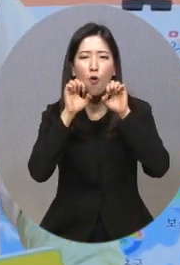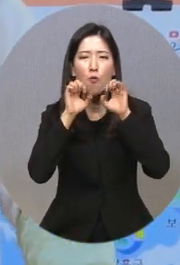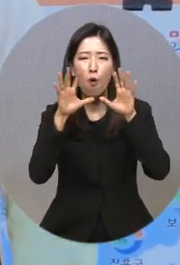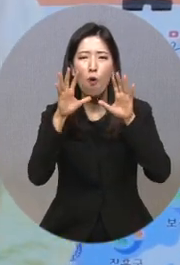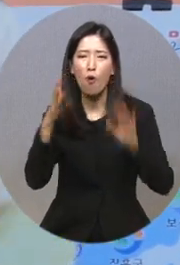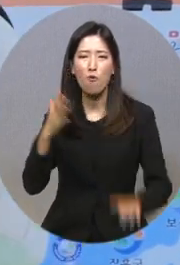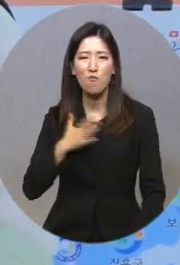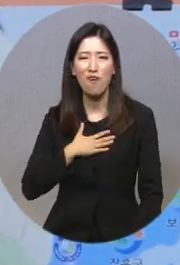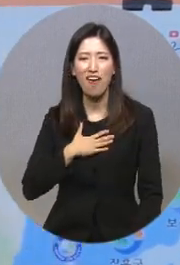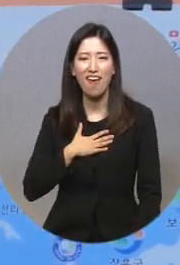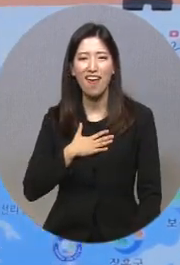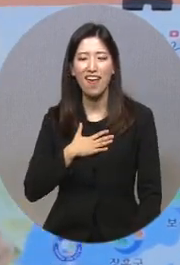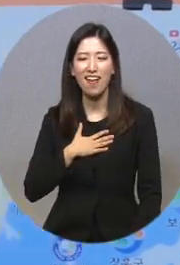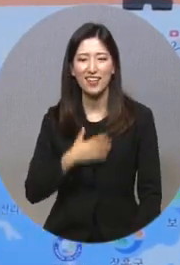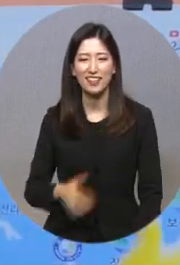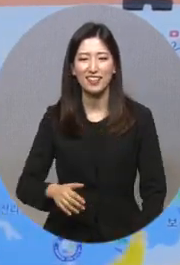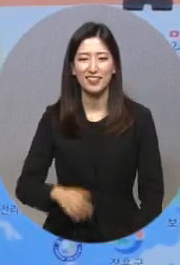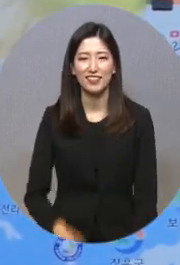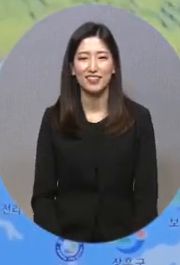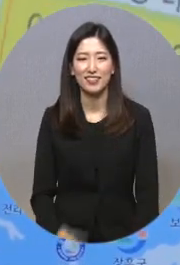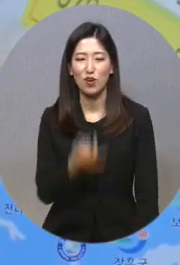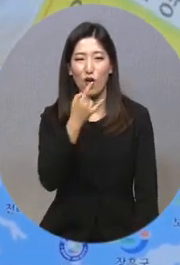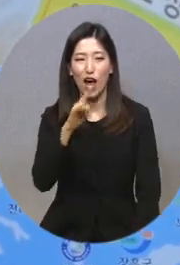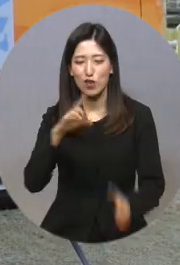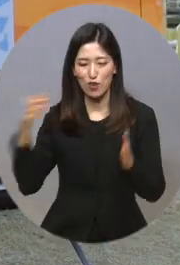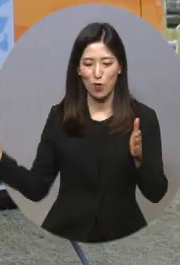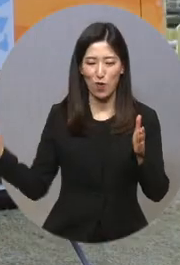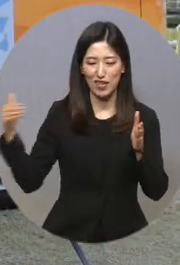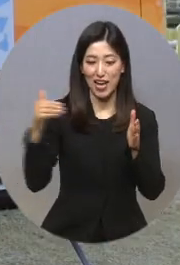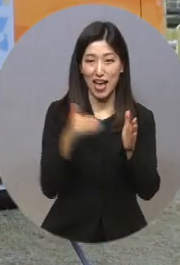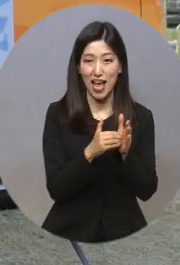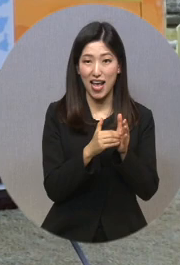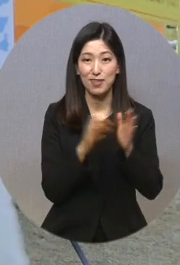오프식 스튜디오가 화순군에 도착을 했습니다.